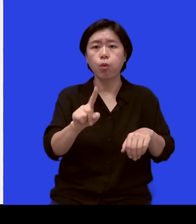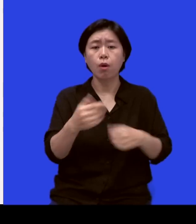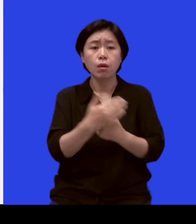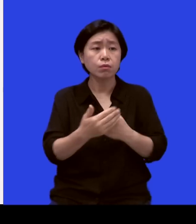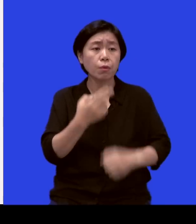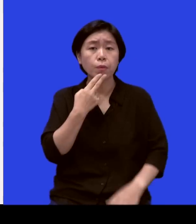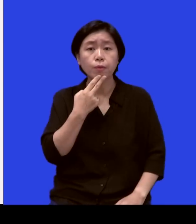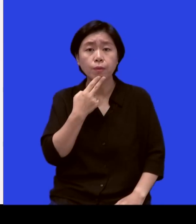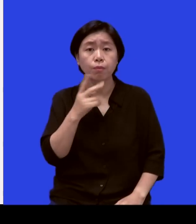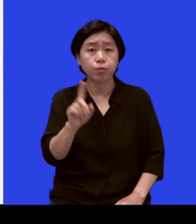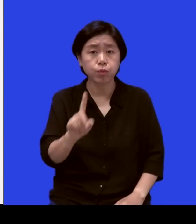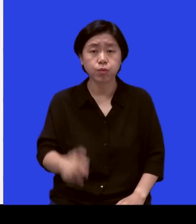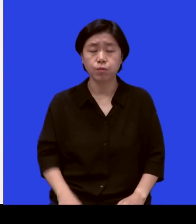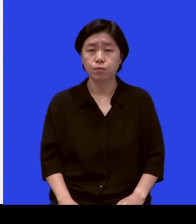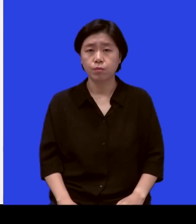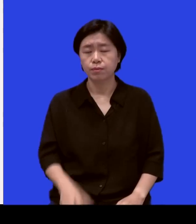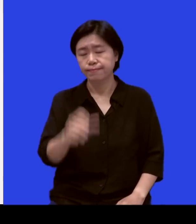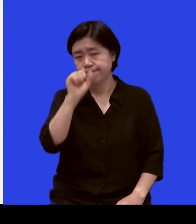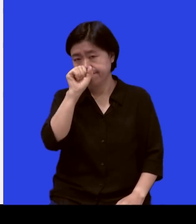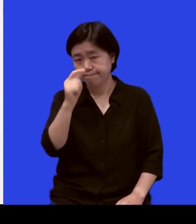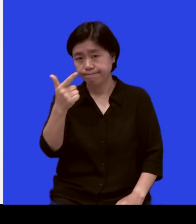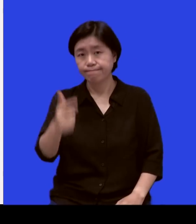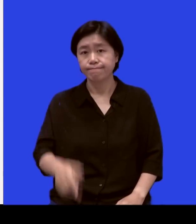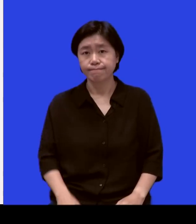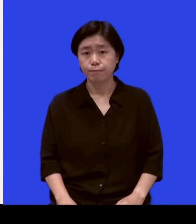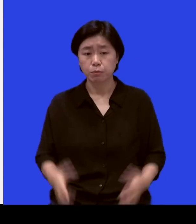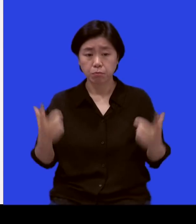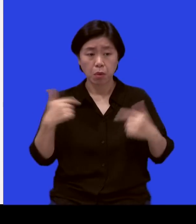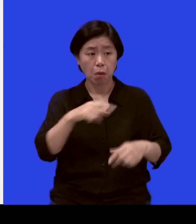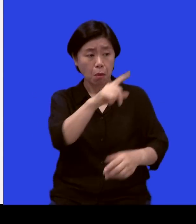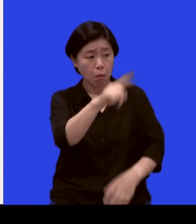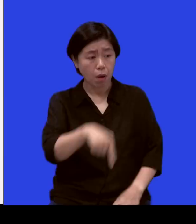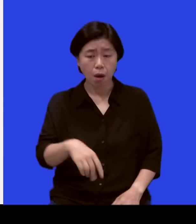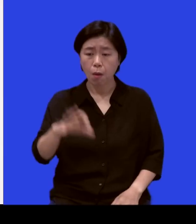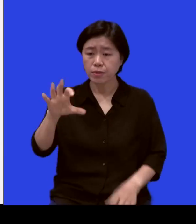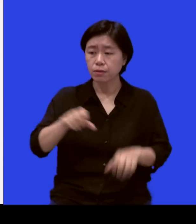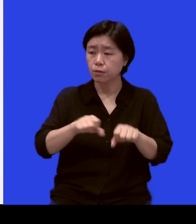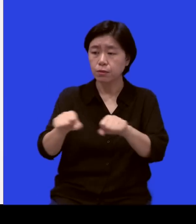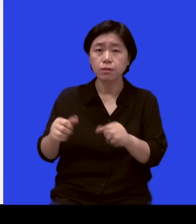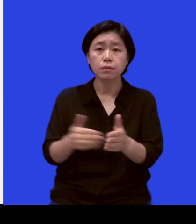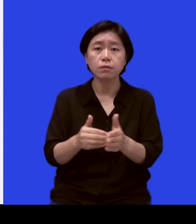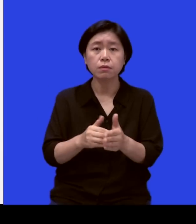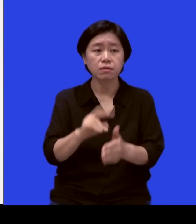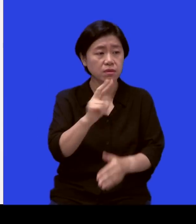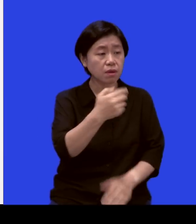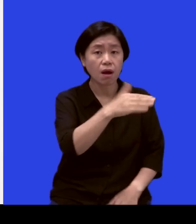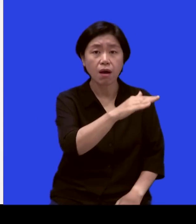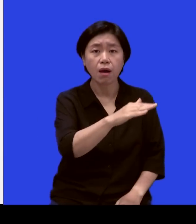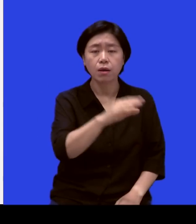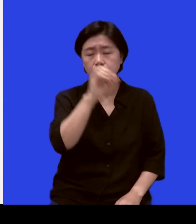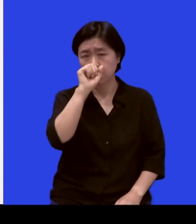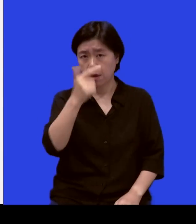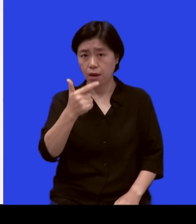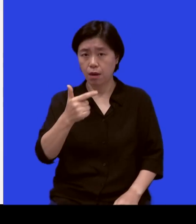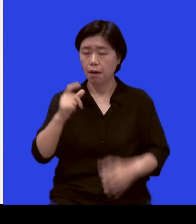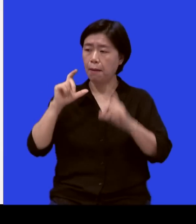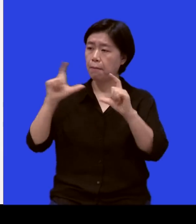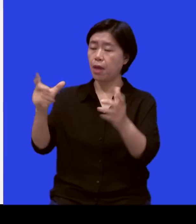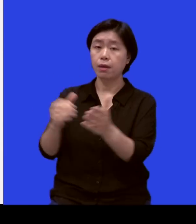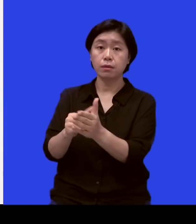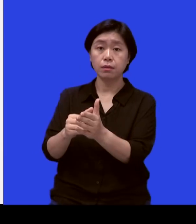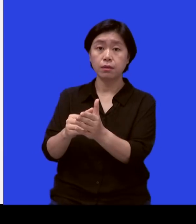와서 예배드리고 은혜 받고 오고 싶은데 화장실 청소나 하고 가고 맨날 이렇게 하면 되겠냐. 그랬더니요. 그 다음